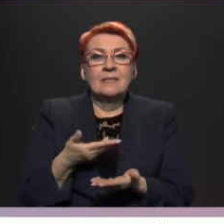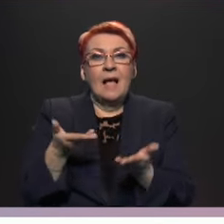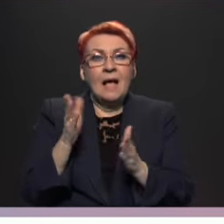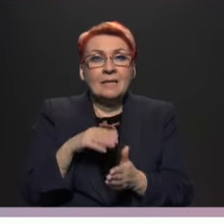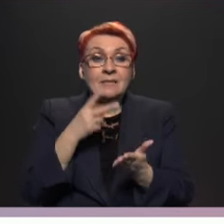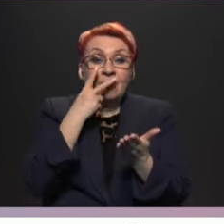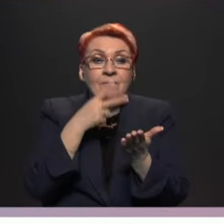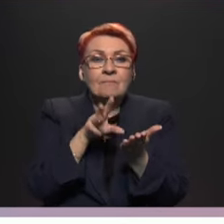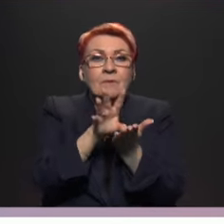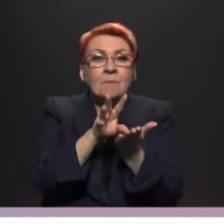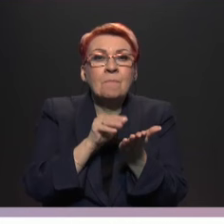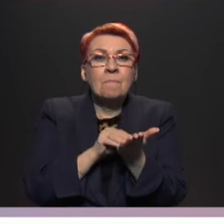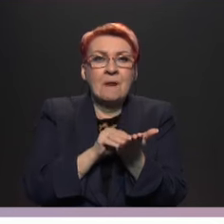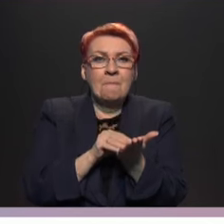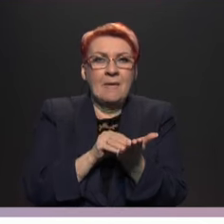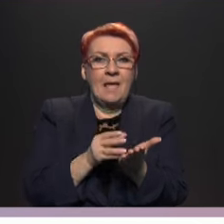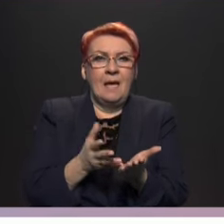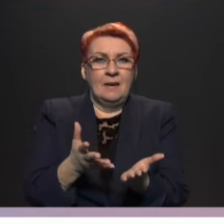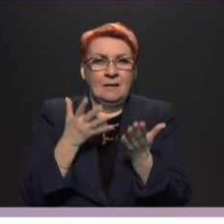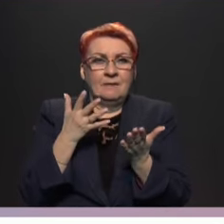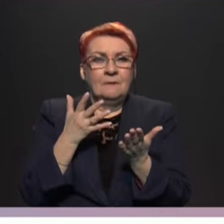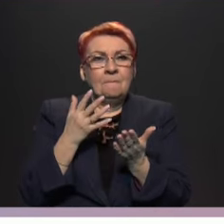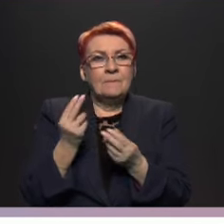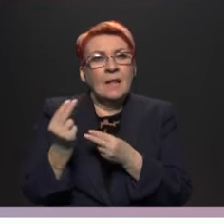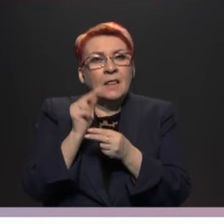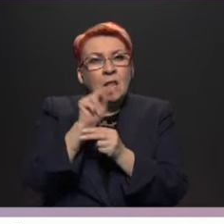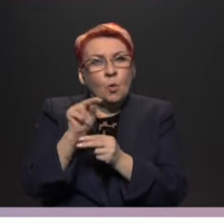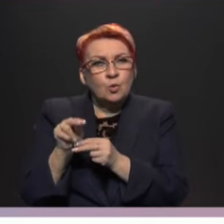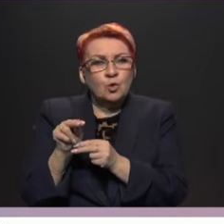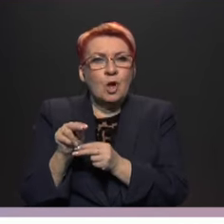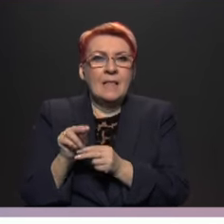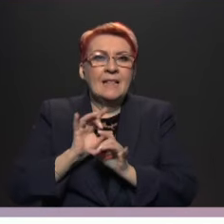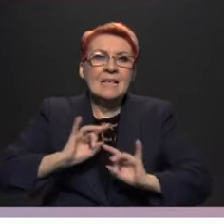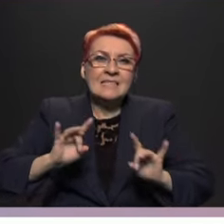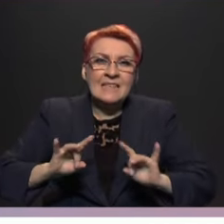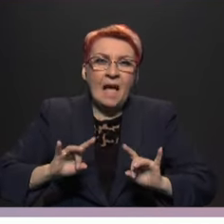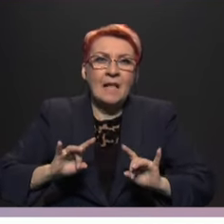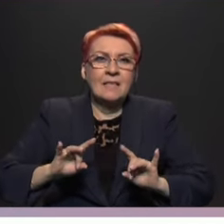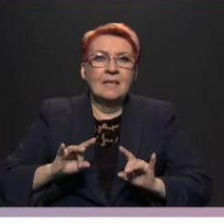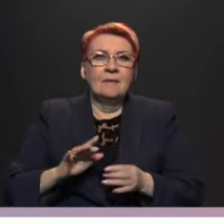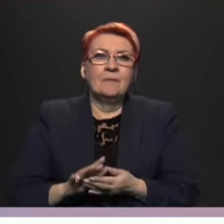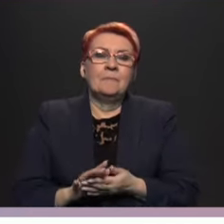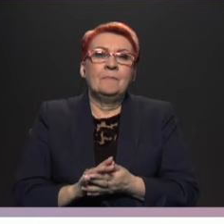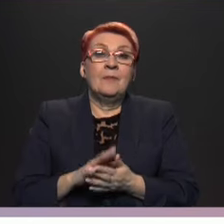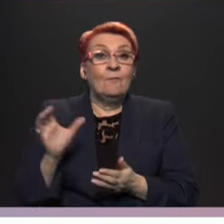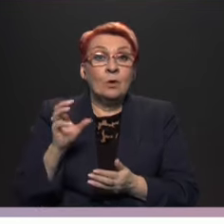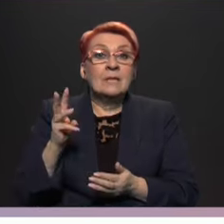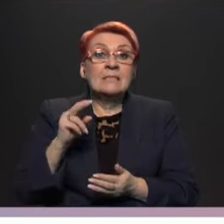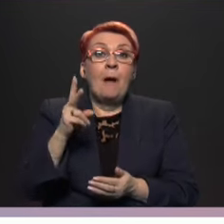оставить яркий пример, какое-то нравоучение, назидание. Например, вот про неплодоносящую